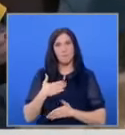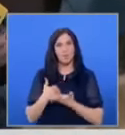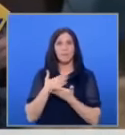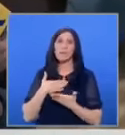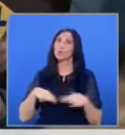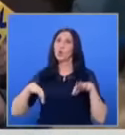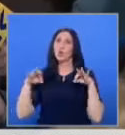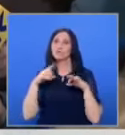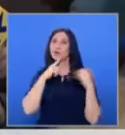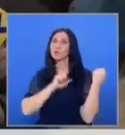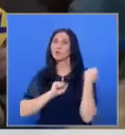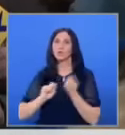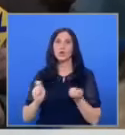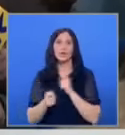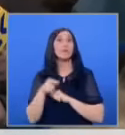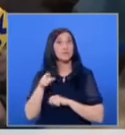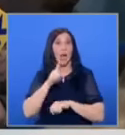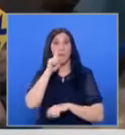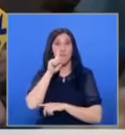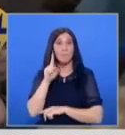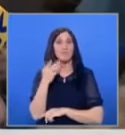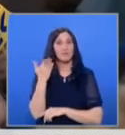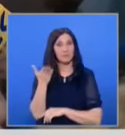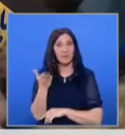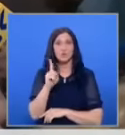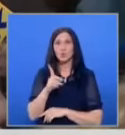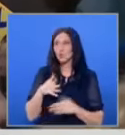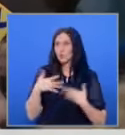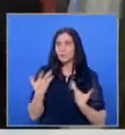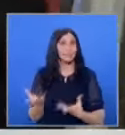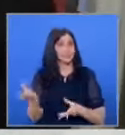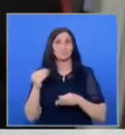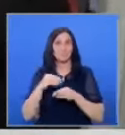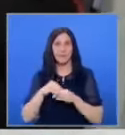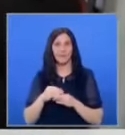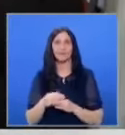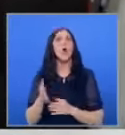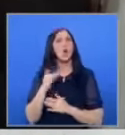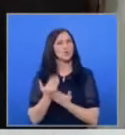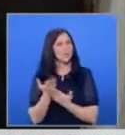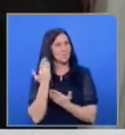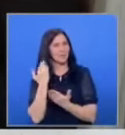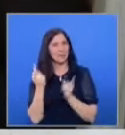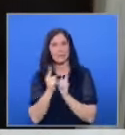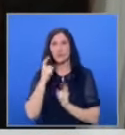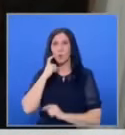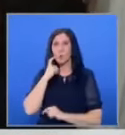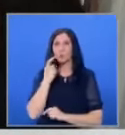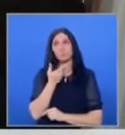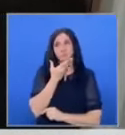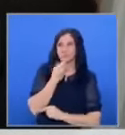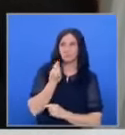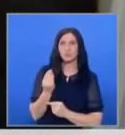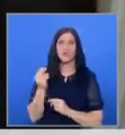за конституционна реформа. Сега е момента тези, които я искат, да се присъединят. Още преди срещата Бойко Борисов припозна